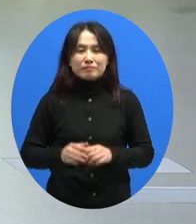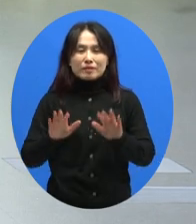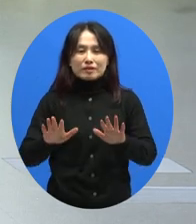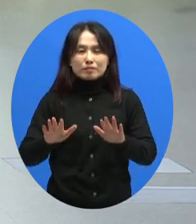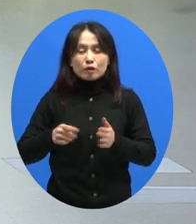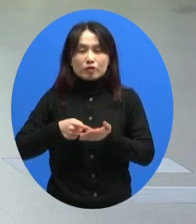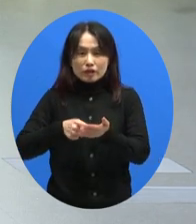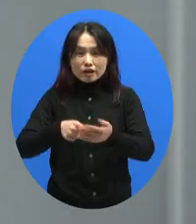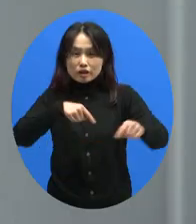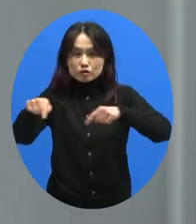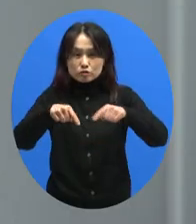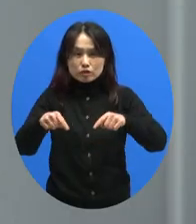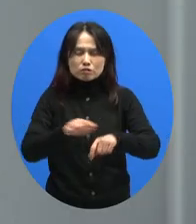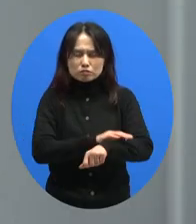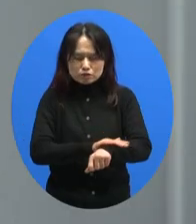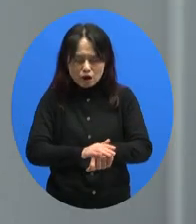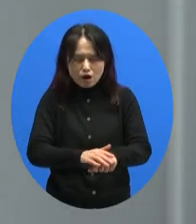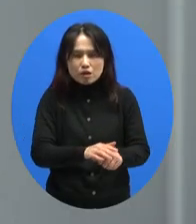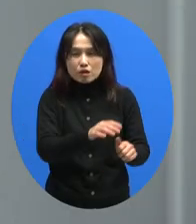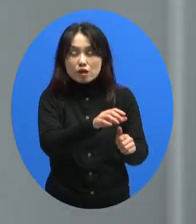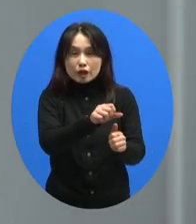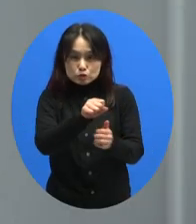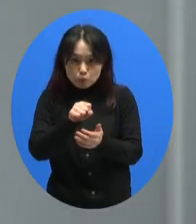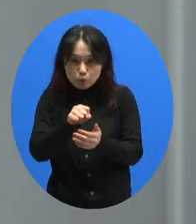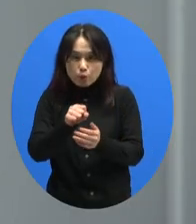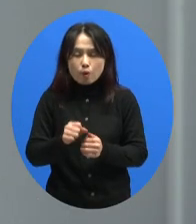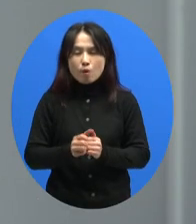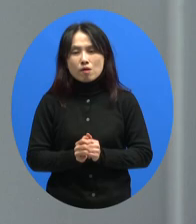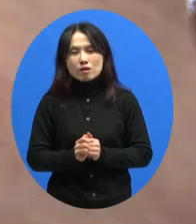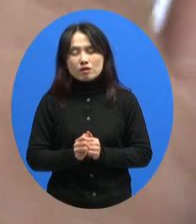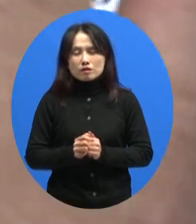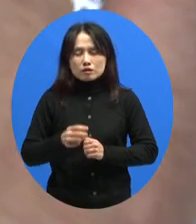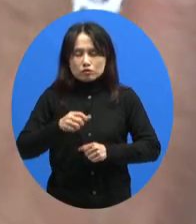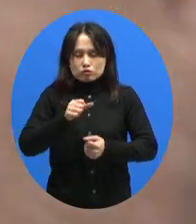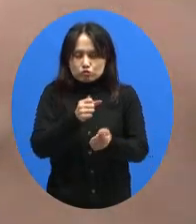나온 정책들을 숙성 과정 등을 거쳐 민선 8기